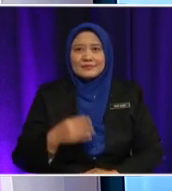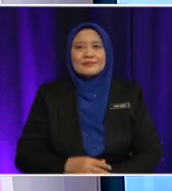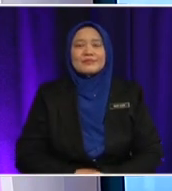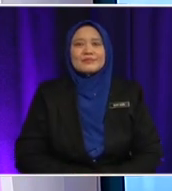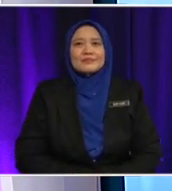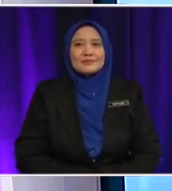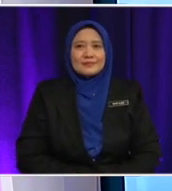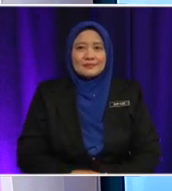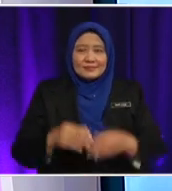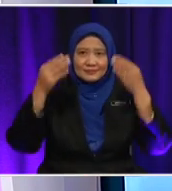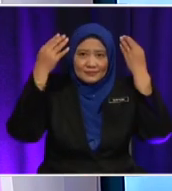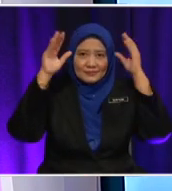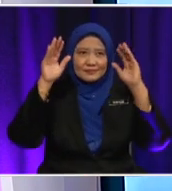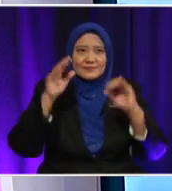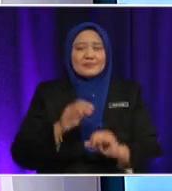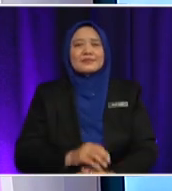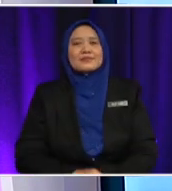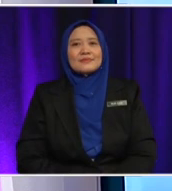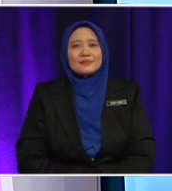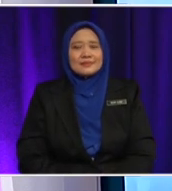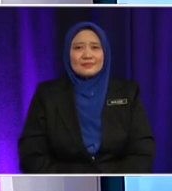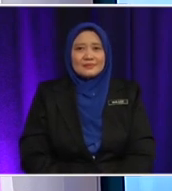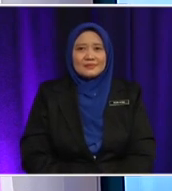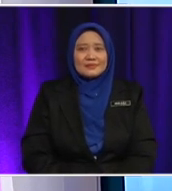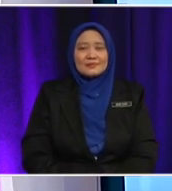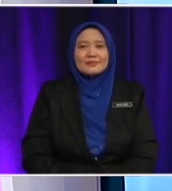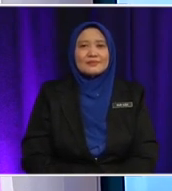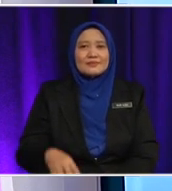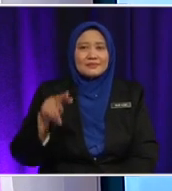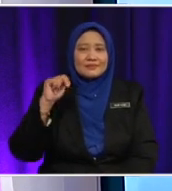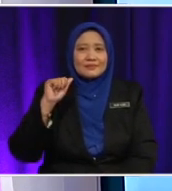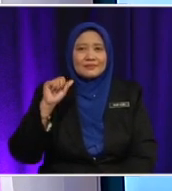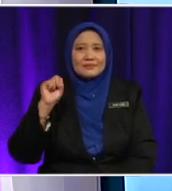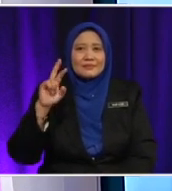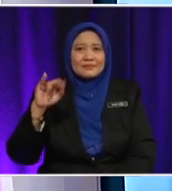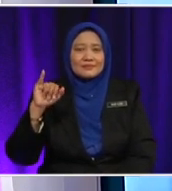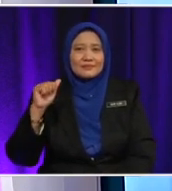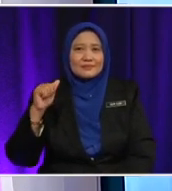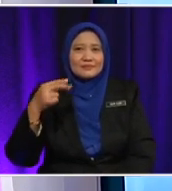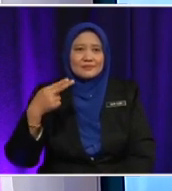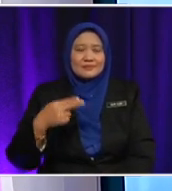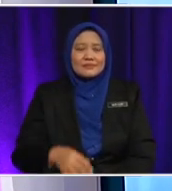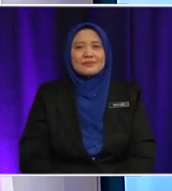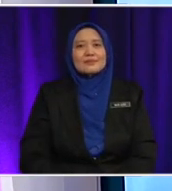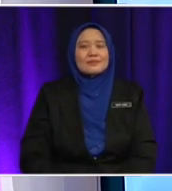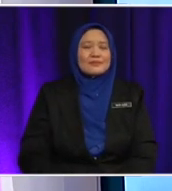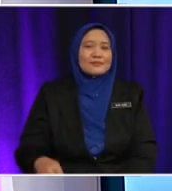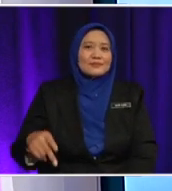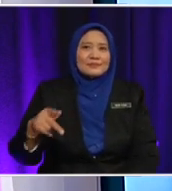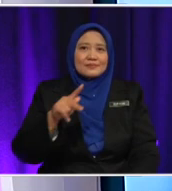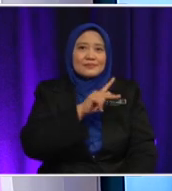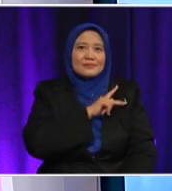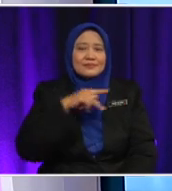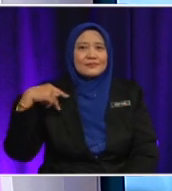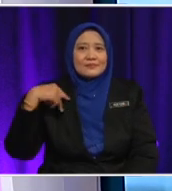khas selango salam selango dan bersama dengan kita juga cek guna sejarah Sudin merupakan ketua panitia pengajian